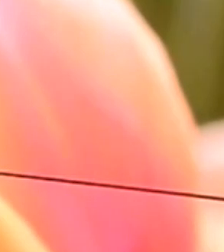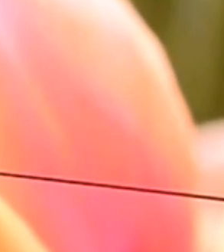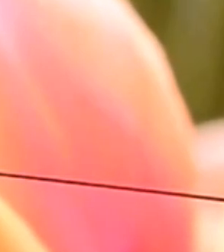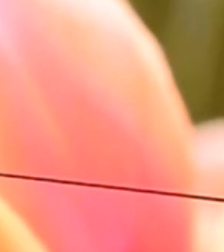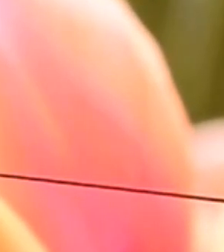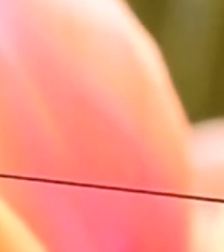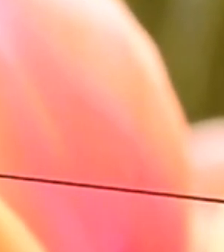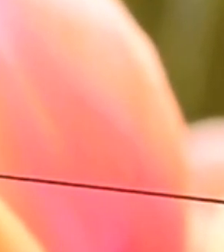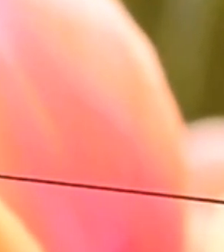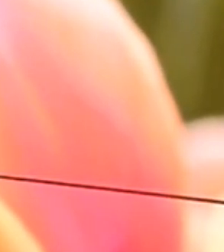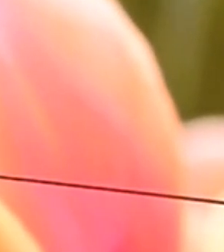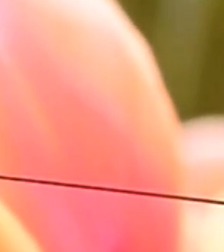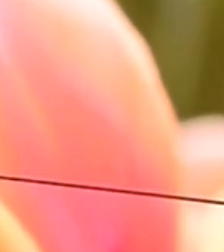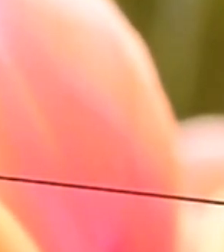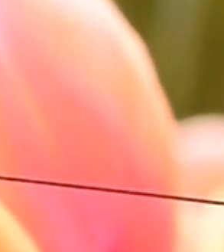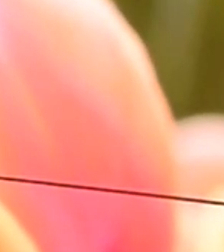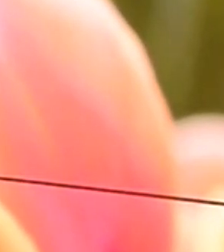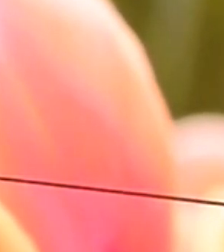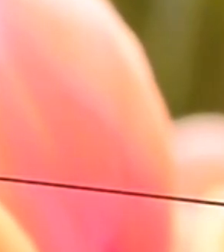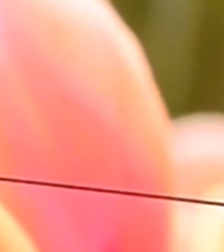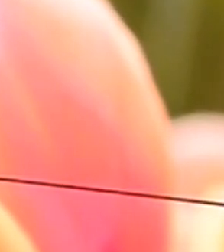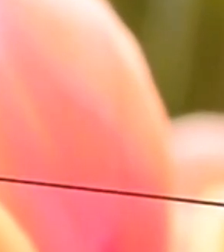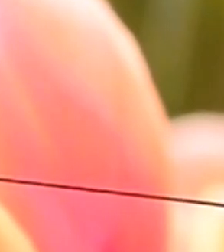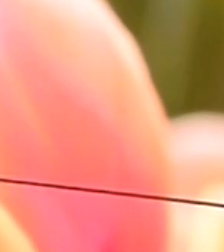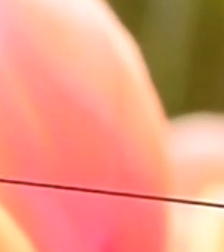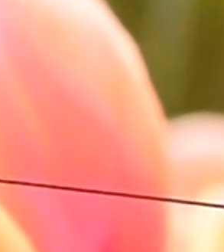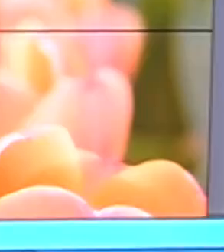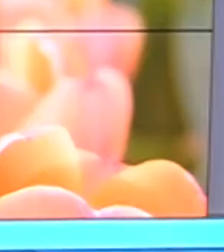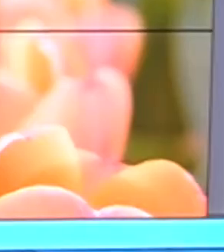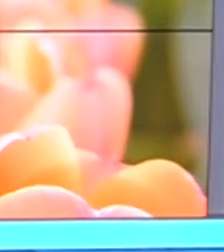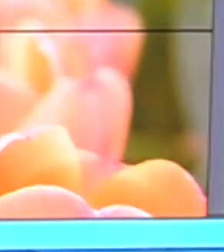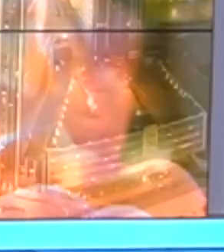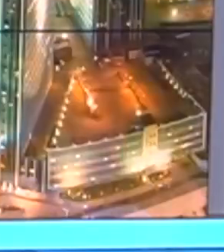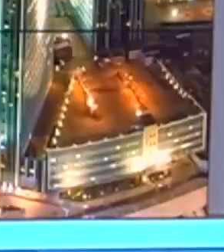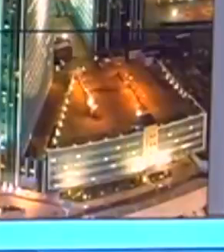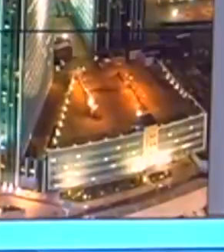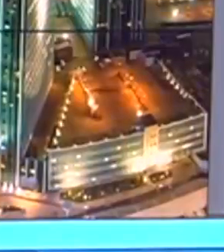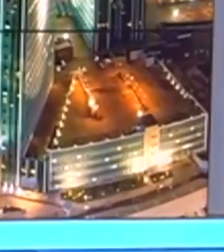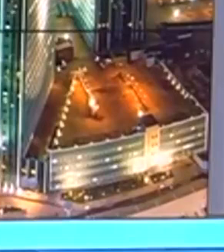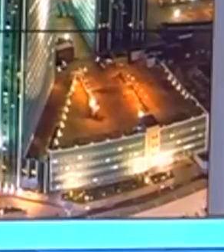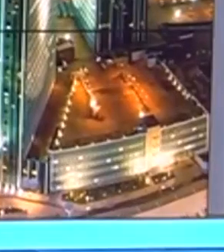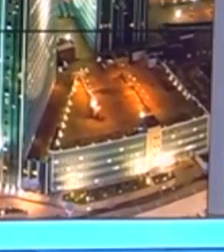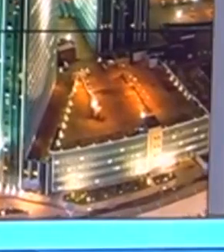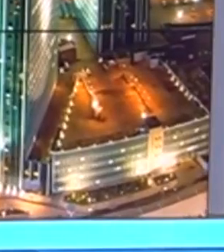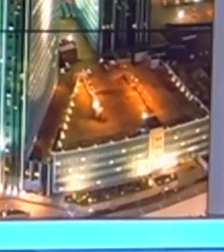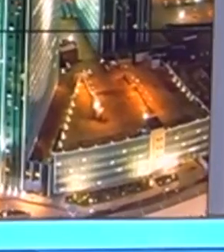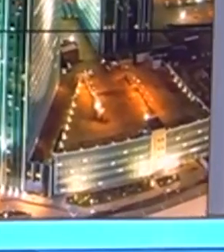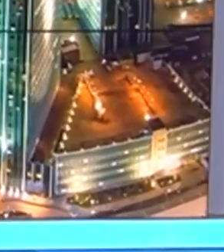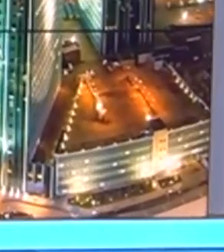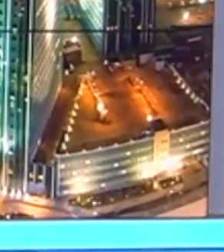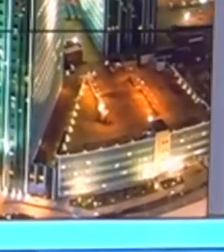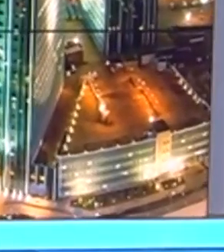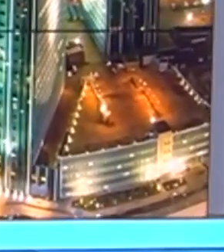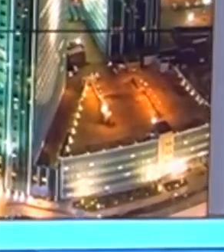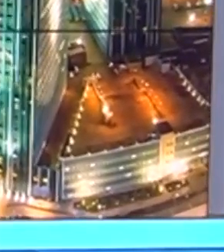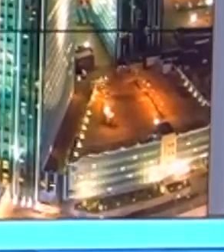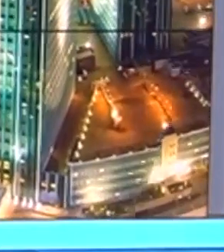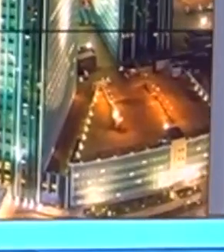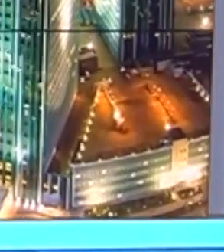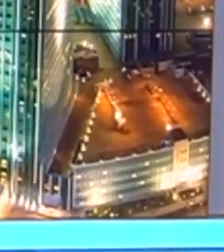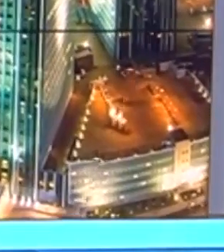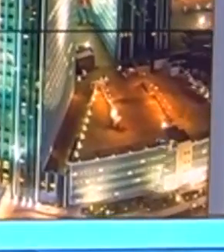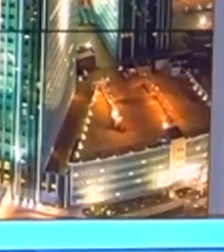жаңбыр жауы ықтимал, күндіз плюс 20, түнде плюс 12. Нұрсултанда да жаңбыр жауы мүмкін, ауа температурасы күндіз